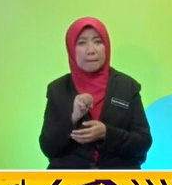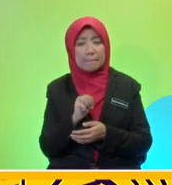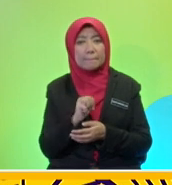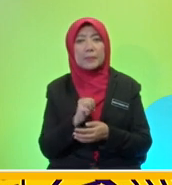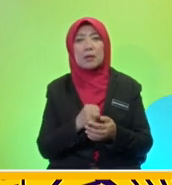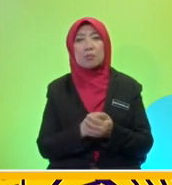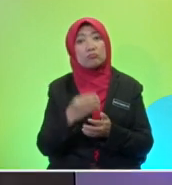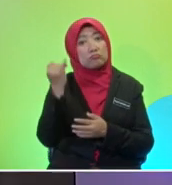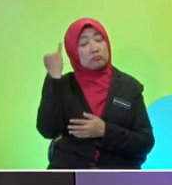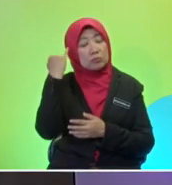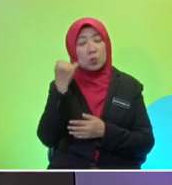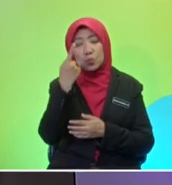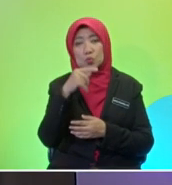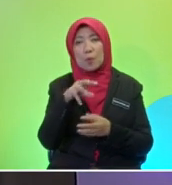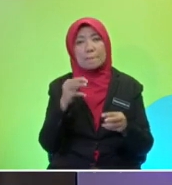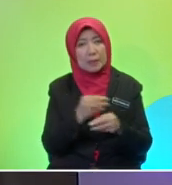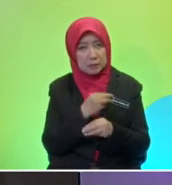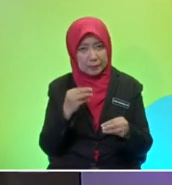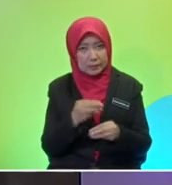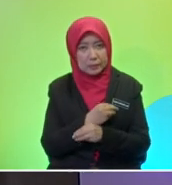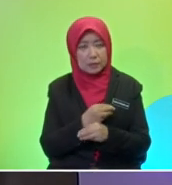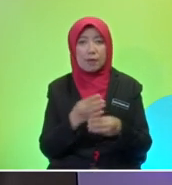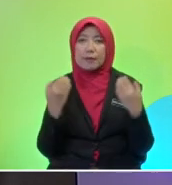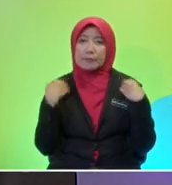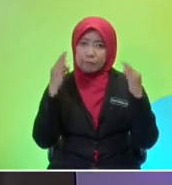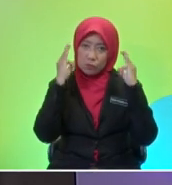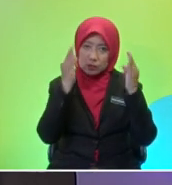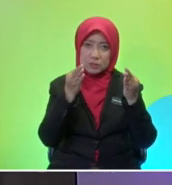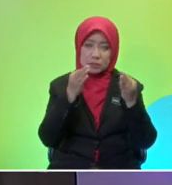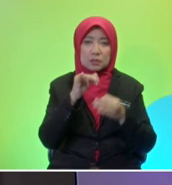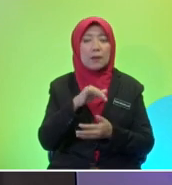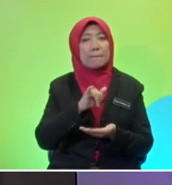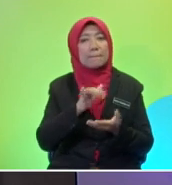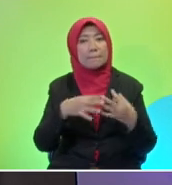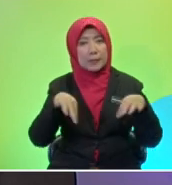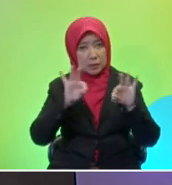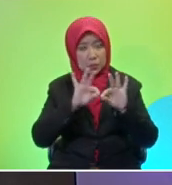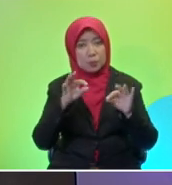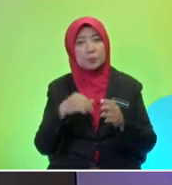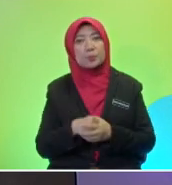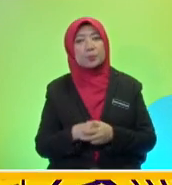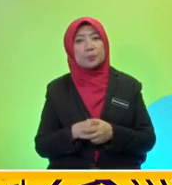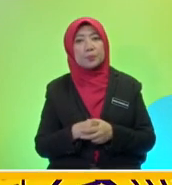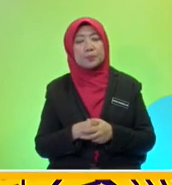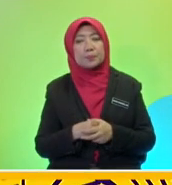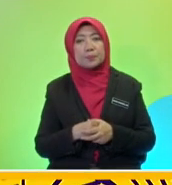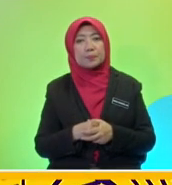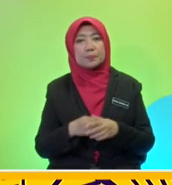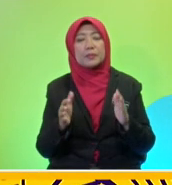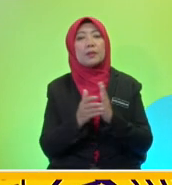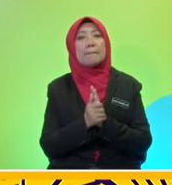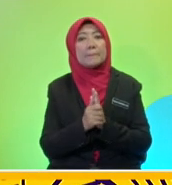matematika terkandungnya fokus yang perlu diberikan dalam matematika yang kedua kemarin